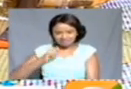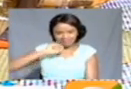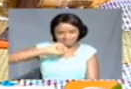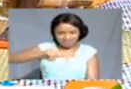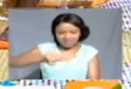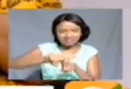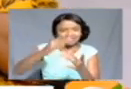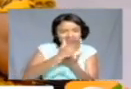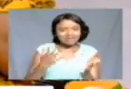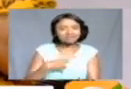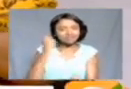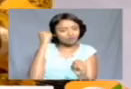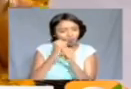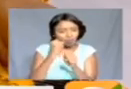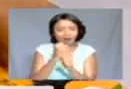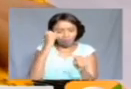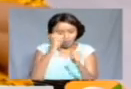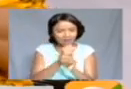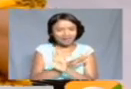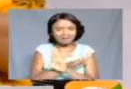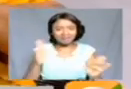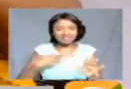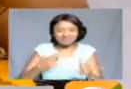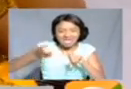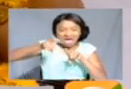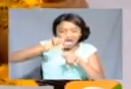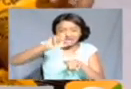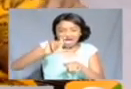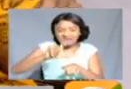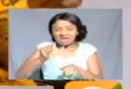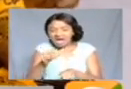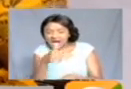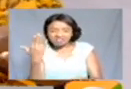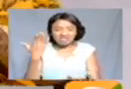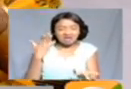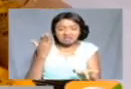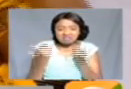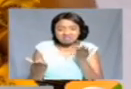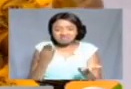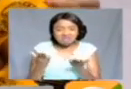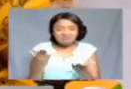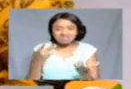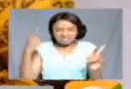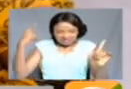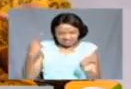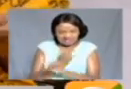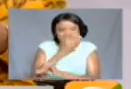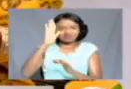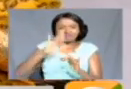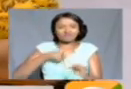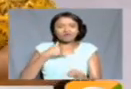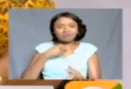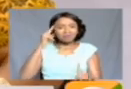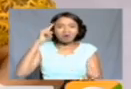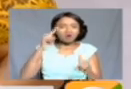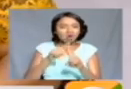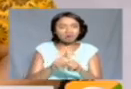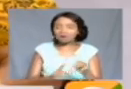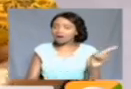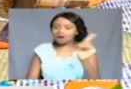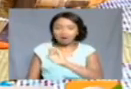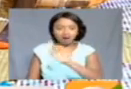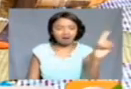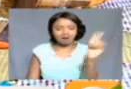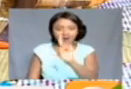ile jambo la kazi na mimi ni nyamazi? Sasa ikiwa kama ni msichana atakutumiaje kitu kiwe cha tofauti? Mtu anapenda marashi mfano. Hapana,